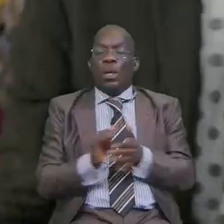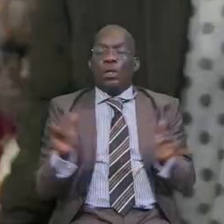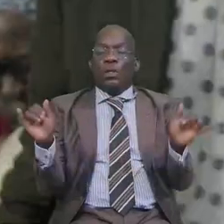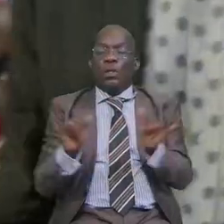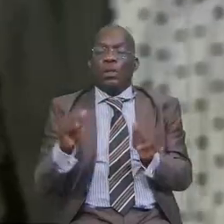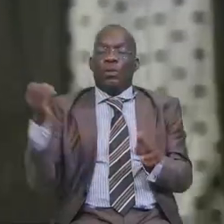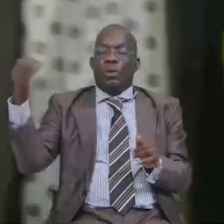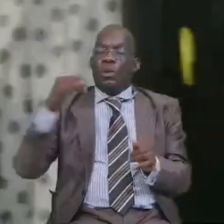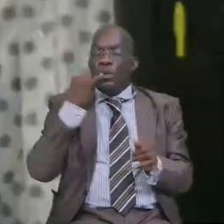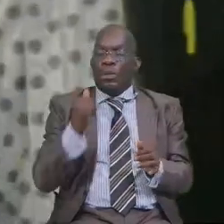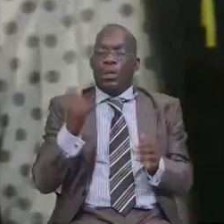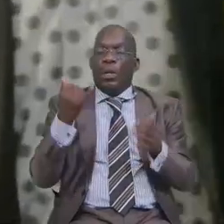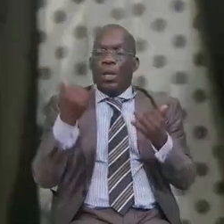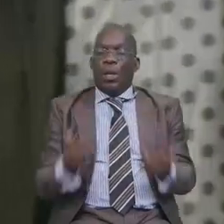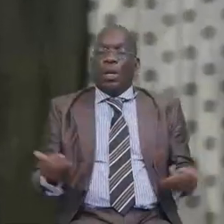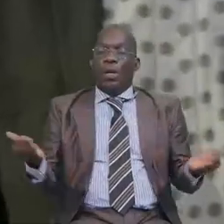grâce est disponible aujourd'hui.